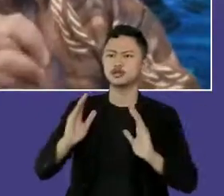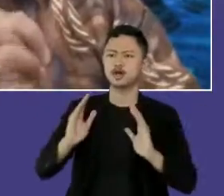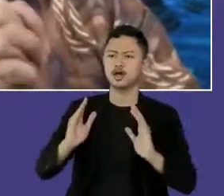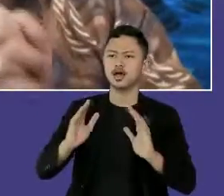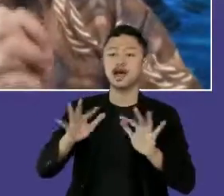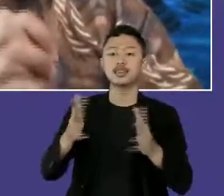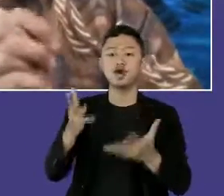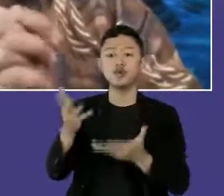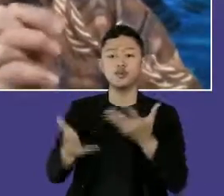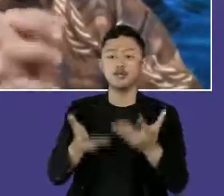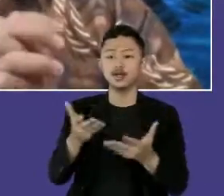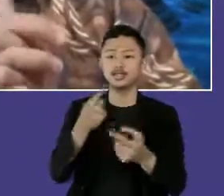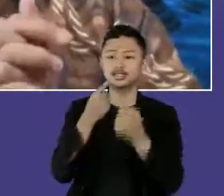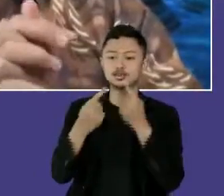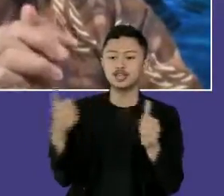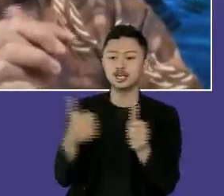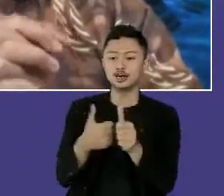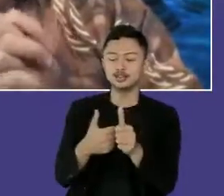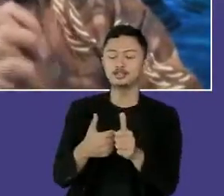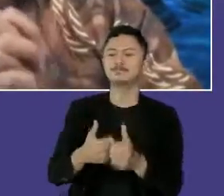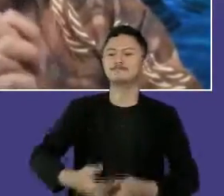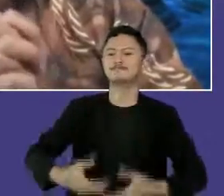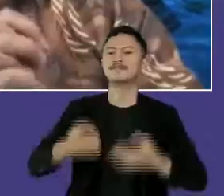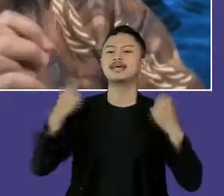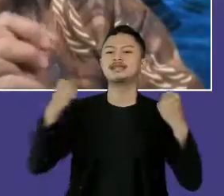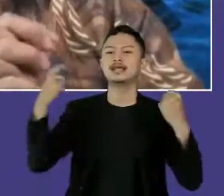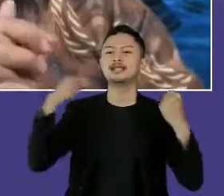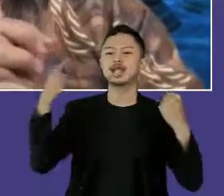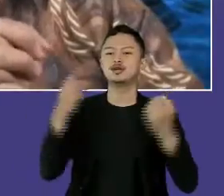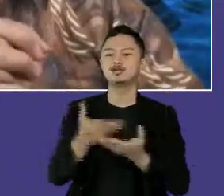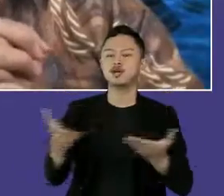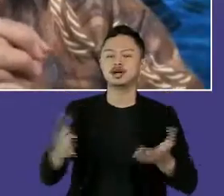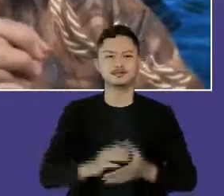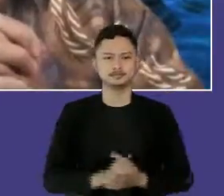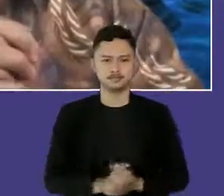yang hadir dalam dialog kita. Salam sehat selalu.